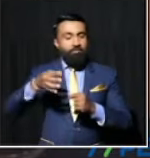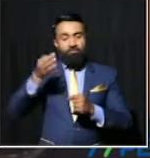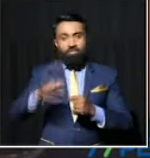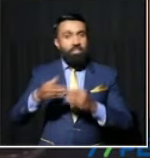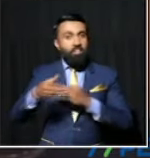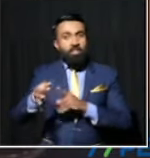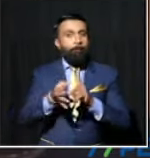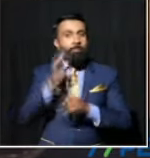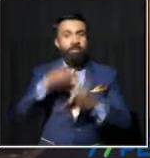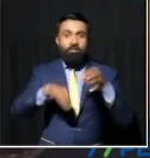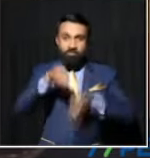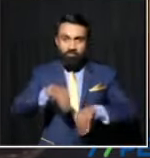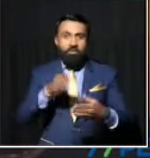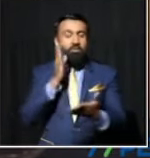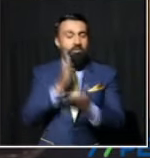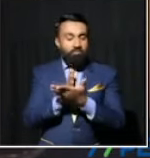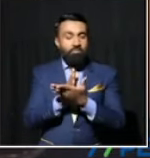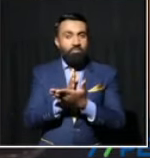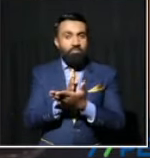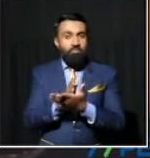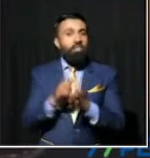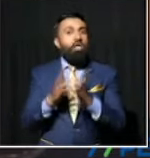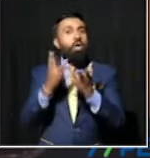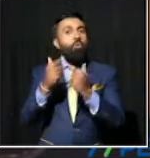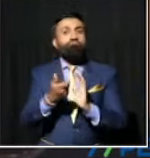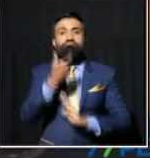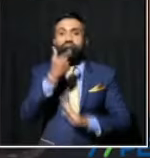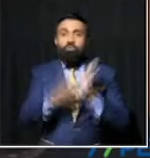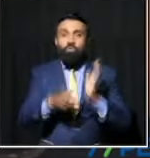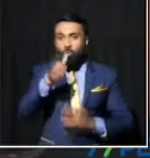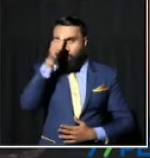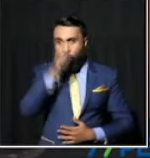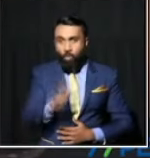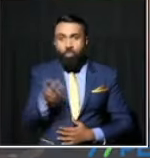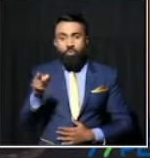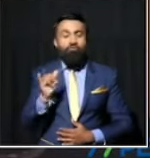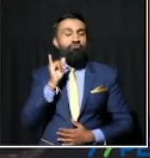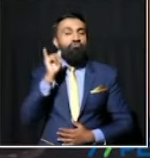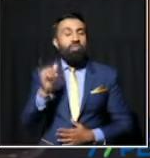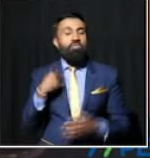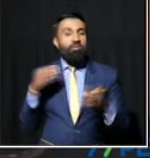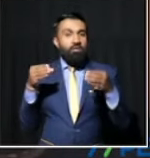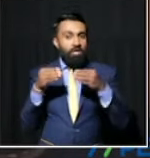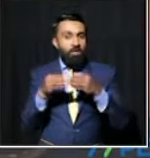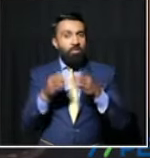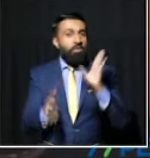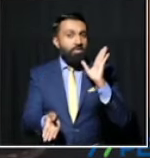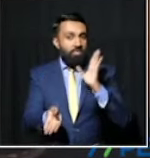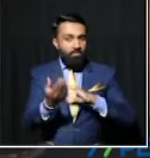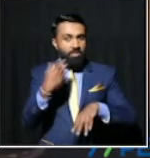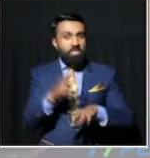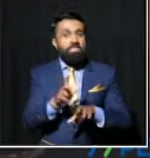ජනාධිපතිවරණයෙන් කොහොමත් ඉවර කරනවා? මේ විගණන වාර්තාවන්ට අනුව හොර පොක්කඩිකම් කරපු දූෂිත රැළ ගෙදර යවලා සපත්තු දෙකක්